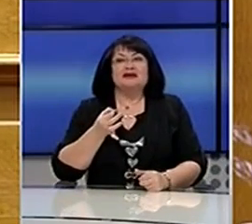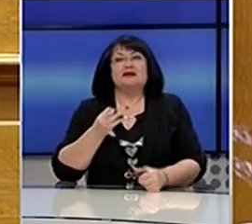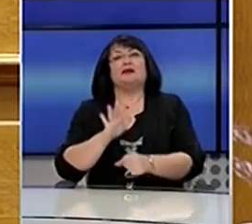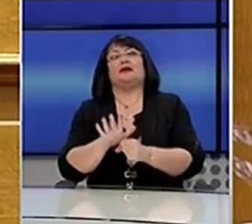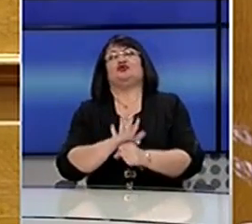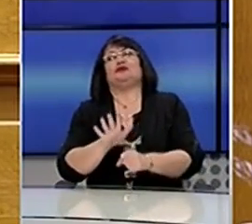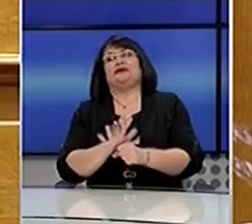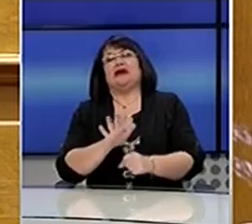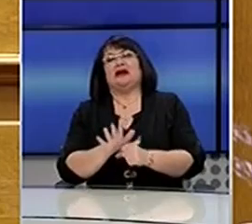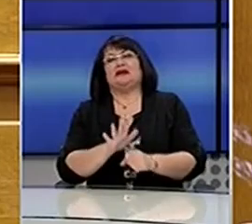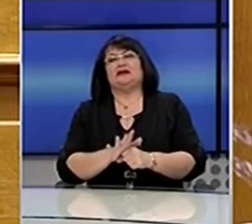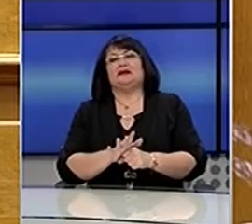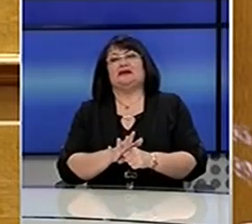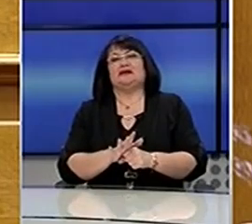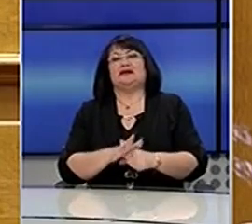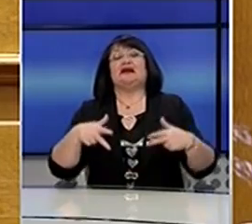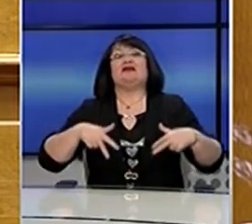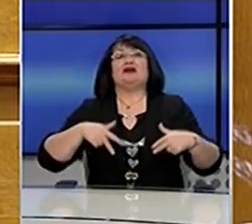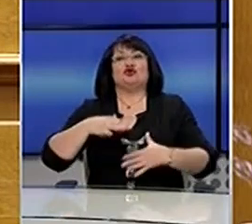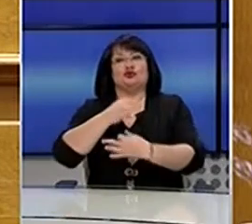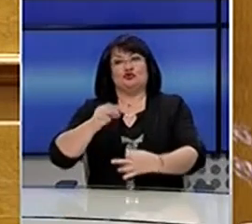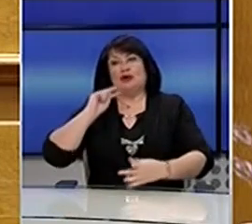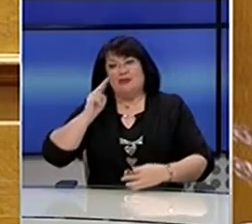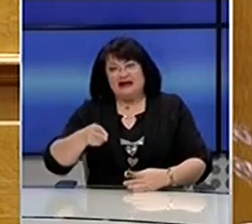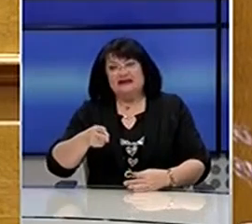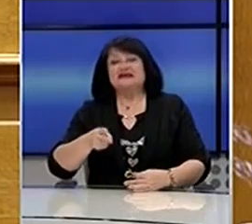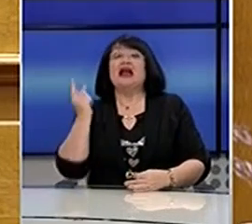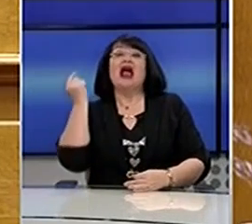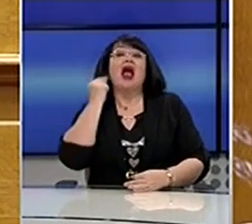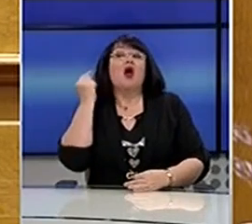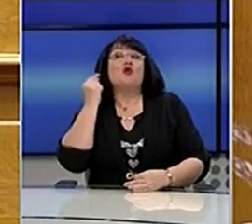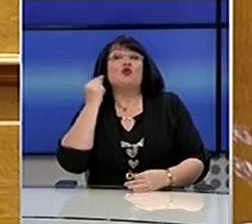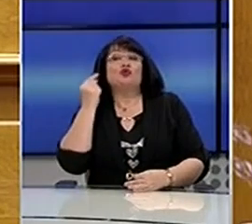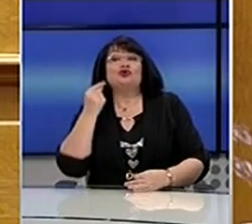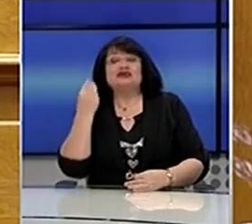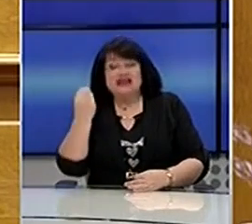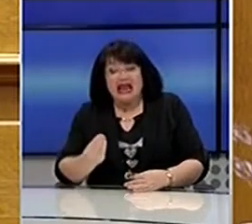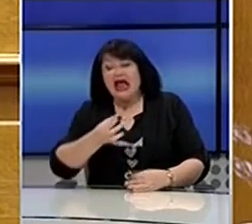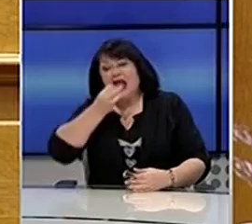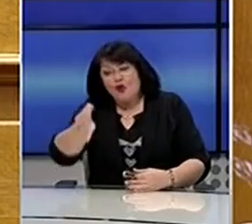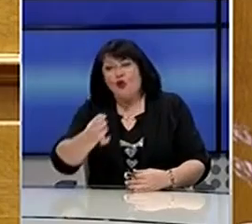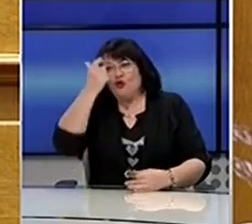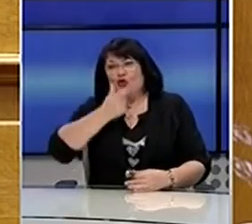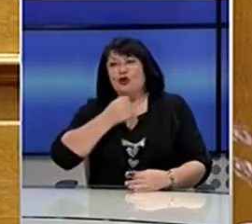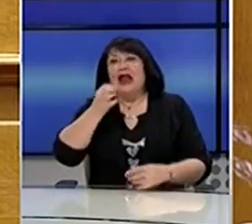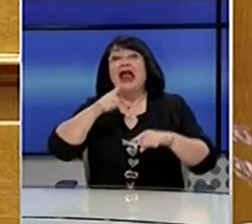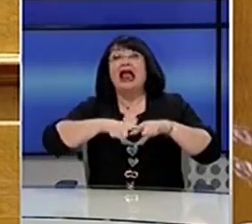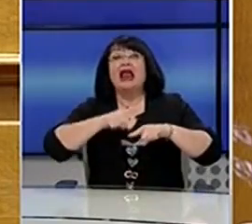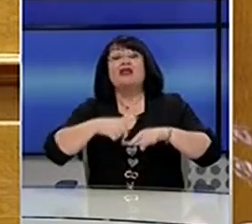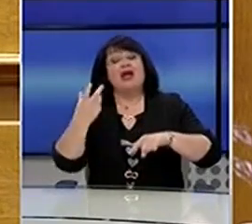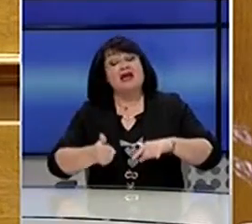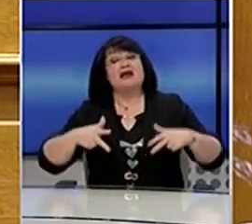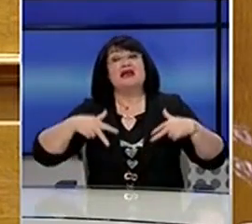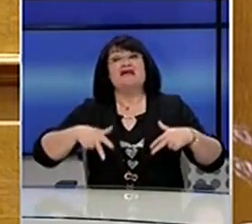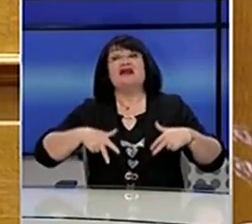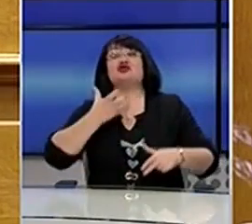αρκεί η απάντηση του κυβερνητικού εκπροσώπου, ακούστε το λοιπόν καλά και από μένα. Η Ελλάδα έχει